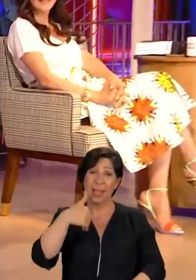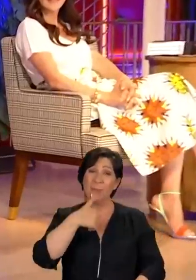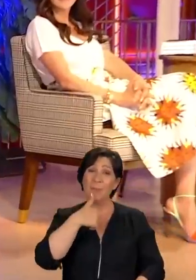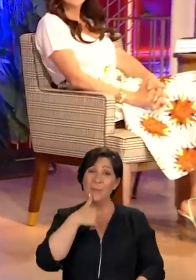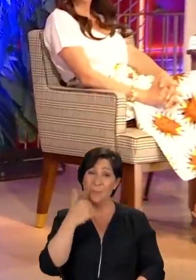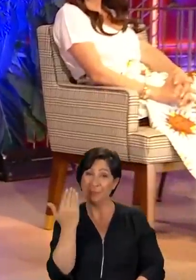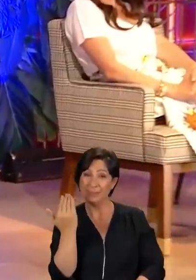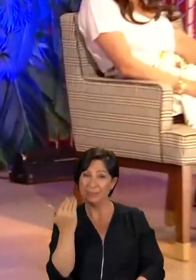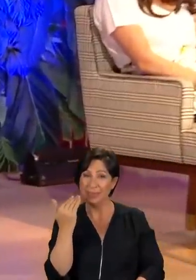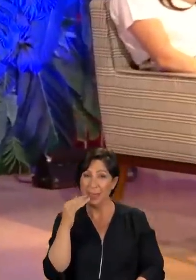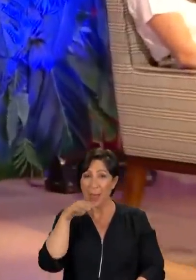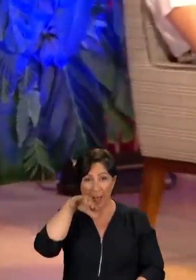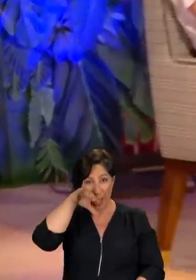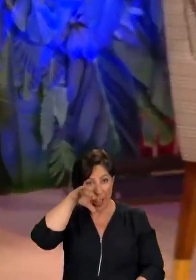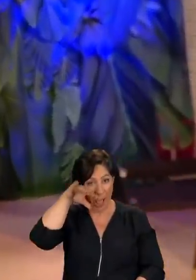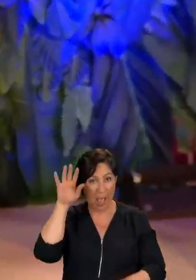yakına.